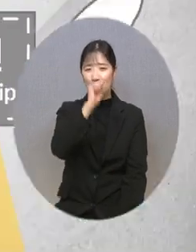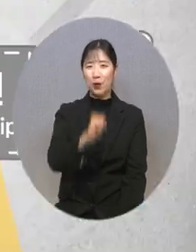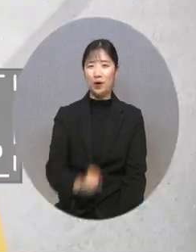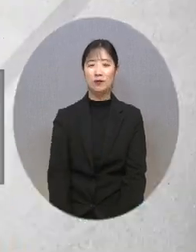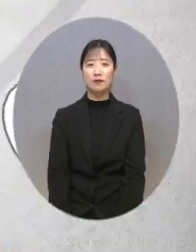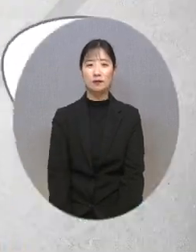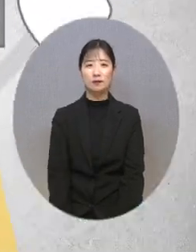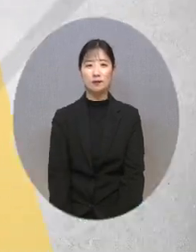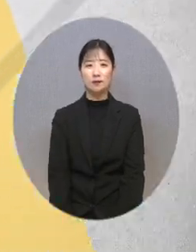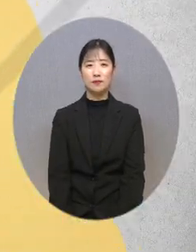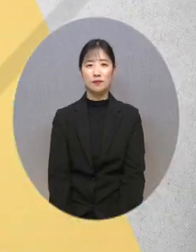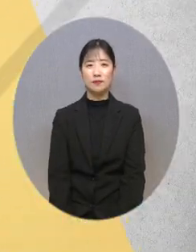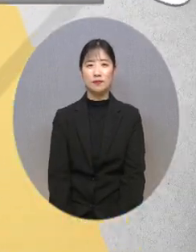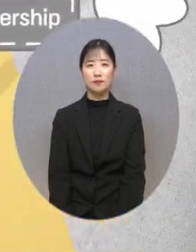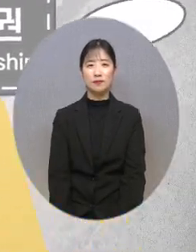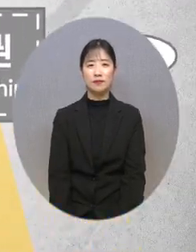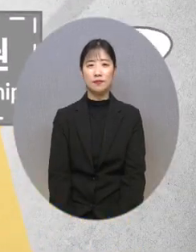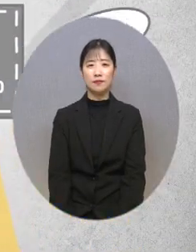같아.